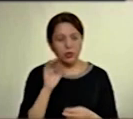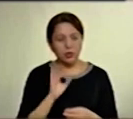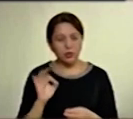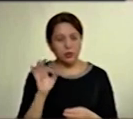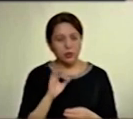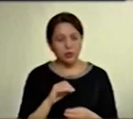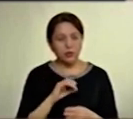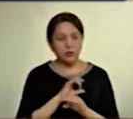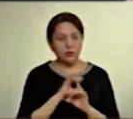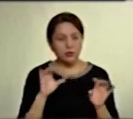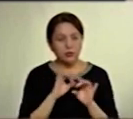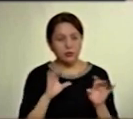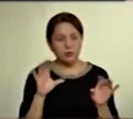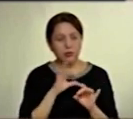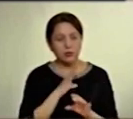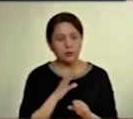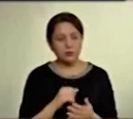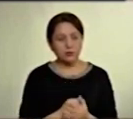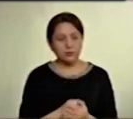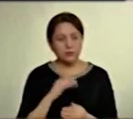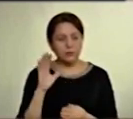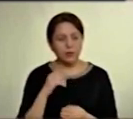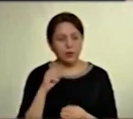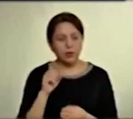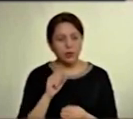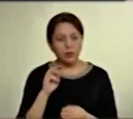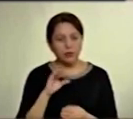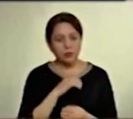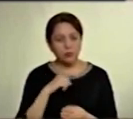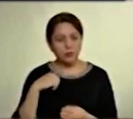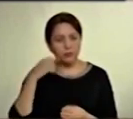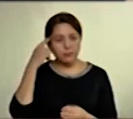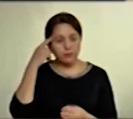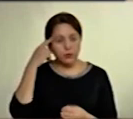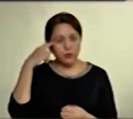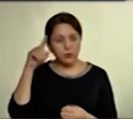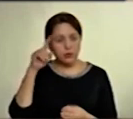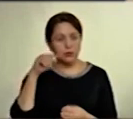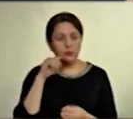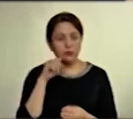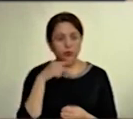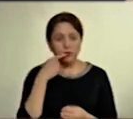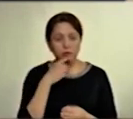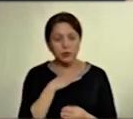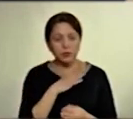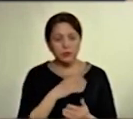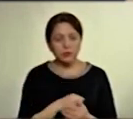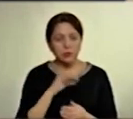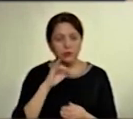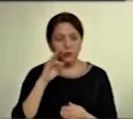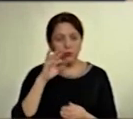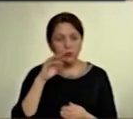demak, da'vatlarni olib borgan ekan. Va hattoki o'z fikrlarida shunday fikr etgan edi, ya'ni